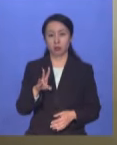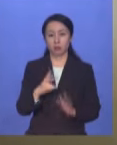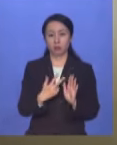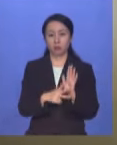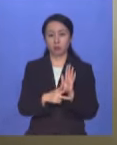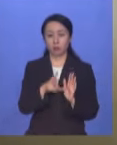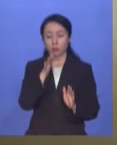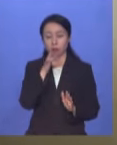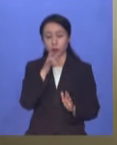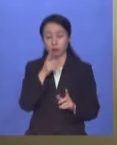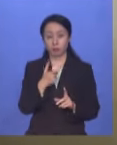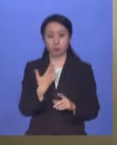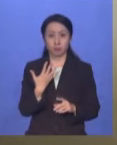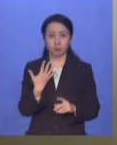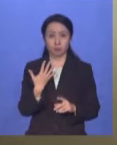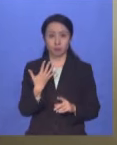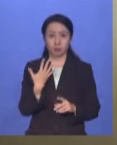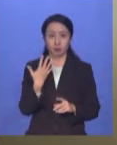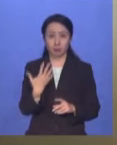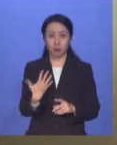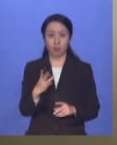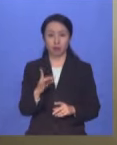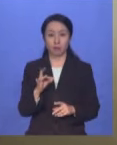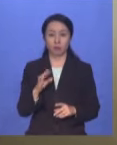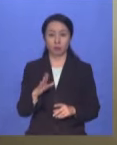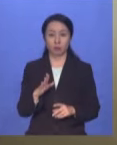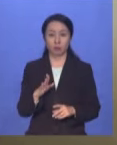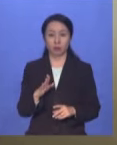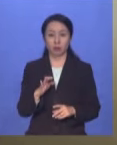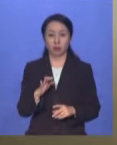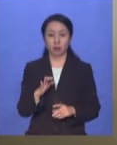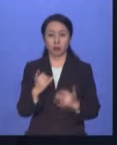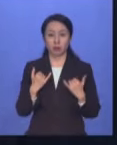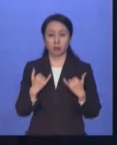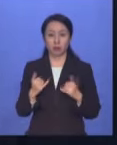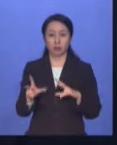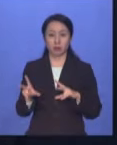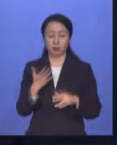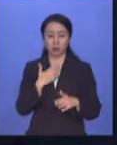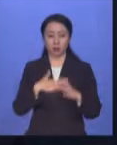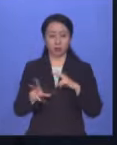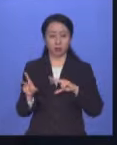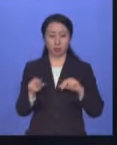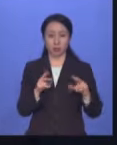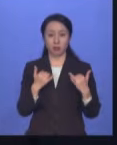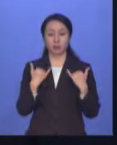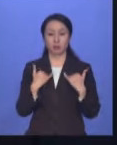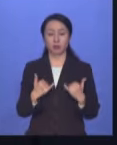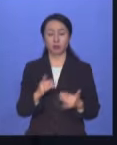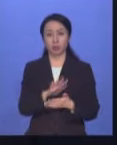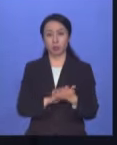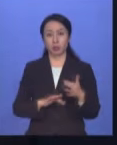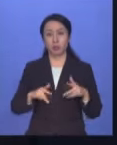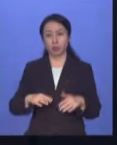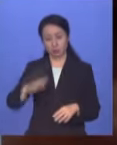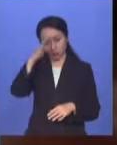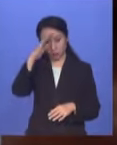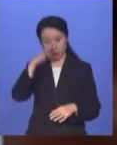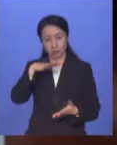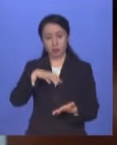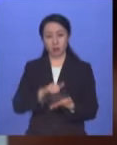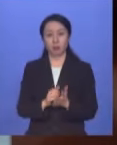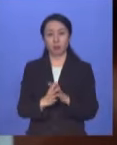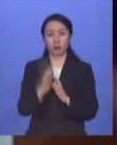года. Пятеро внуков, и рад, счастлив. Умерсерик Абиев сегодня продолжает дело отца, занимается